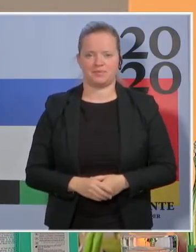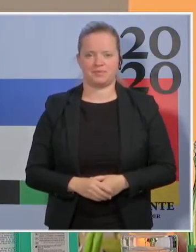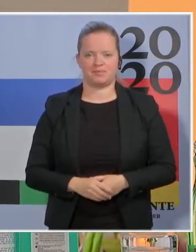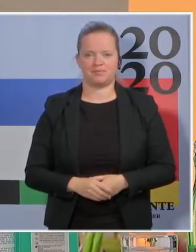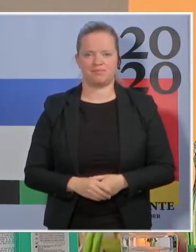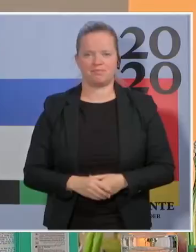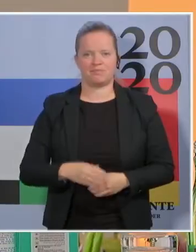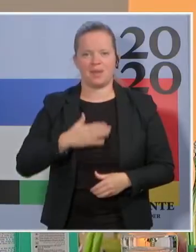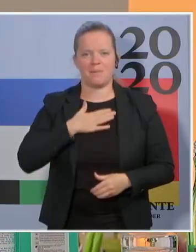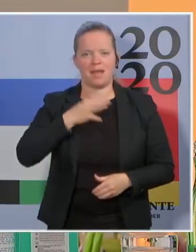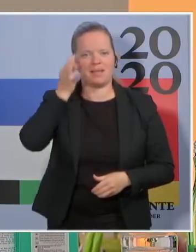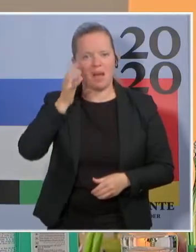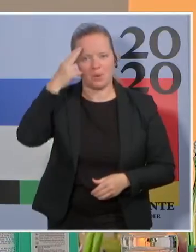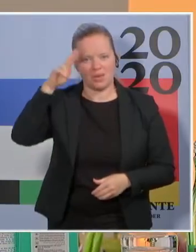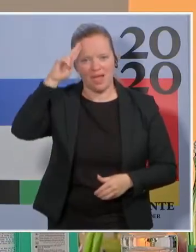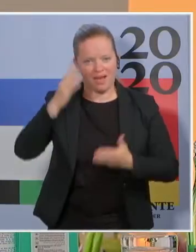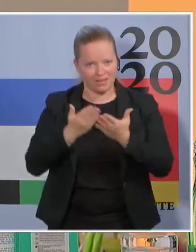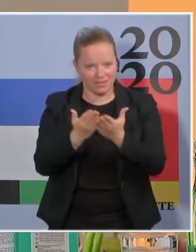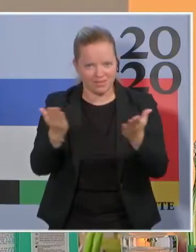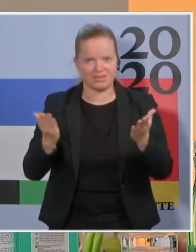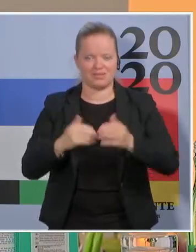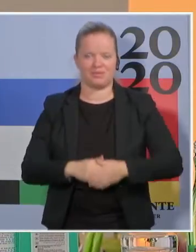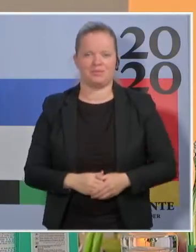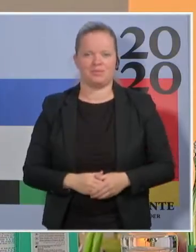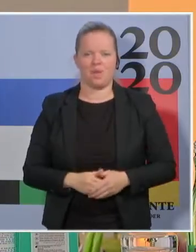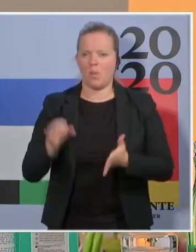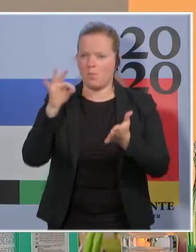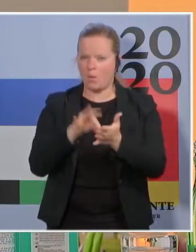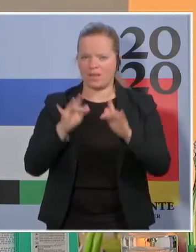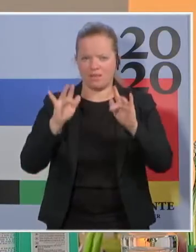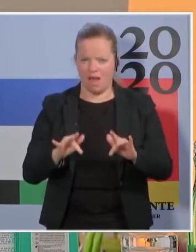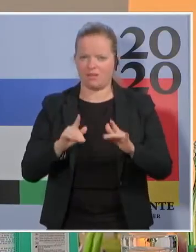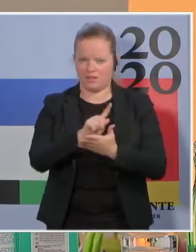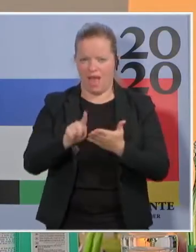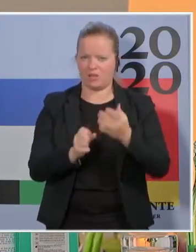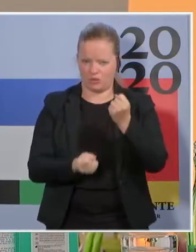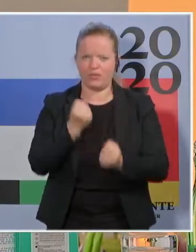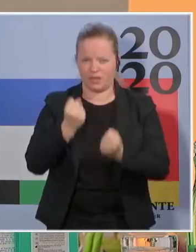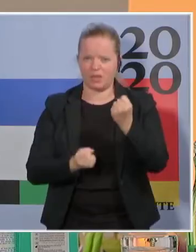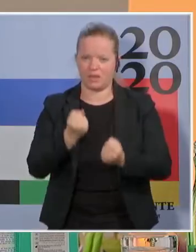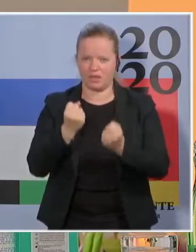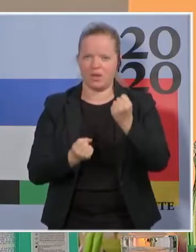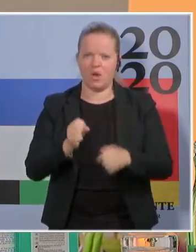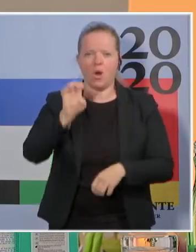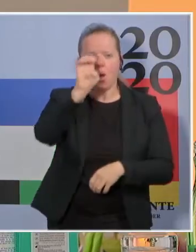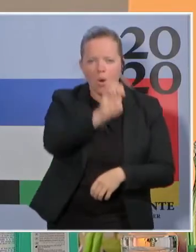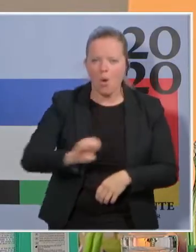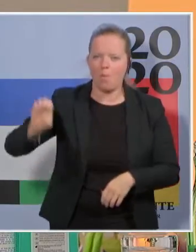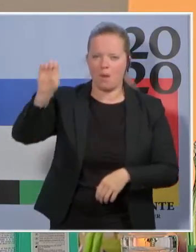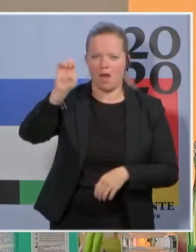Meine Damen und Herren, wir befinden uns derzeit in einer schwierigen Zeit. In Europa, in